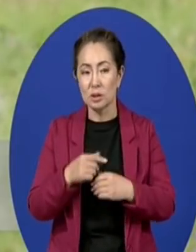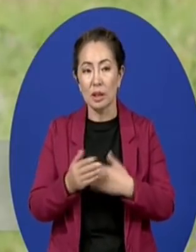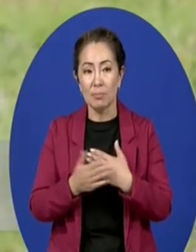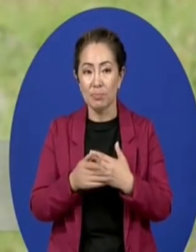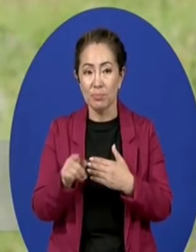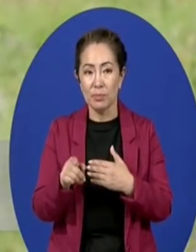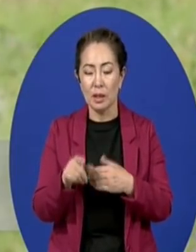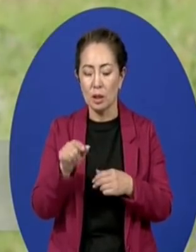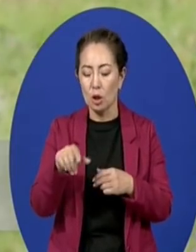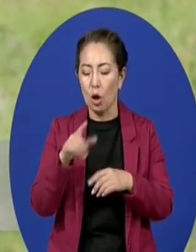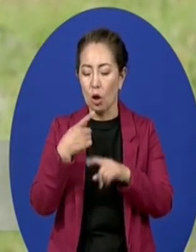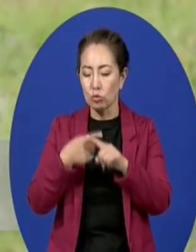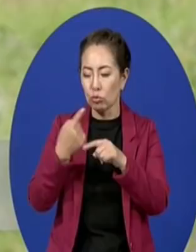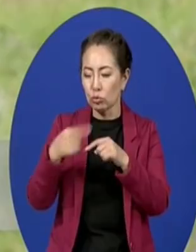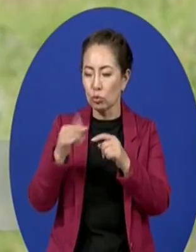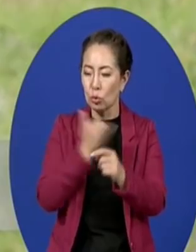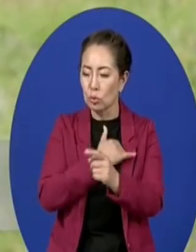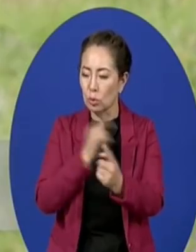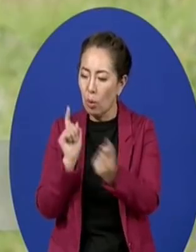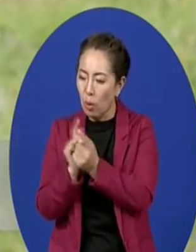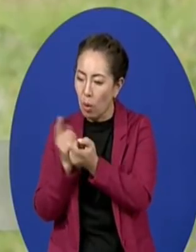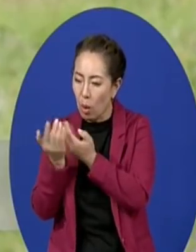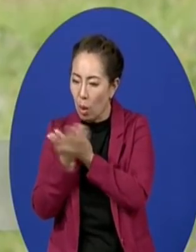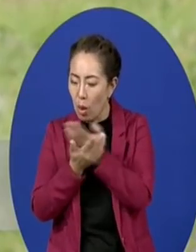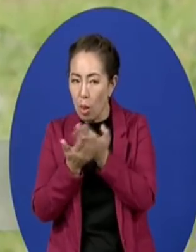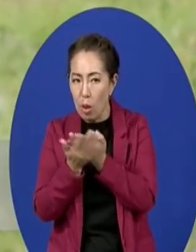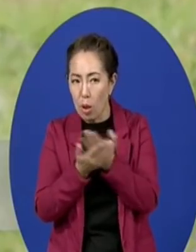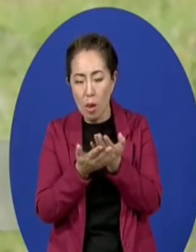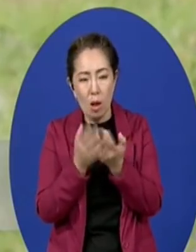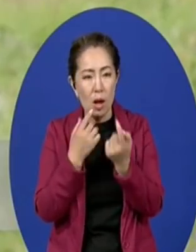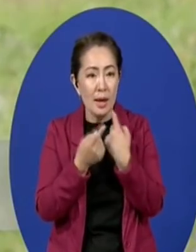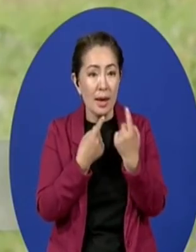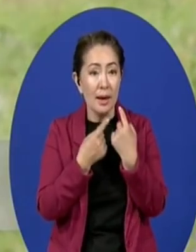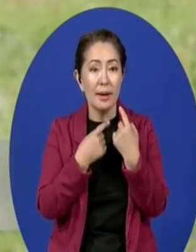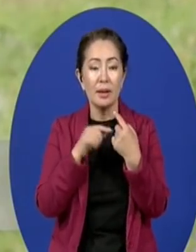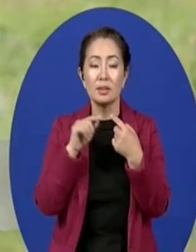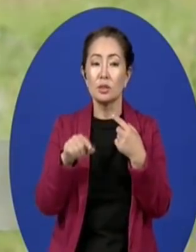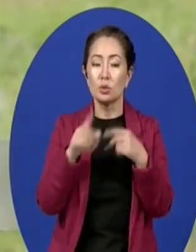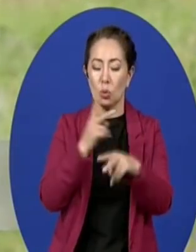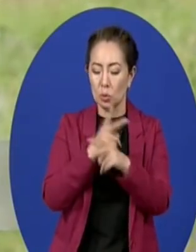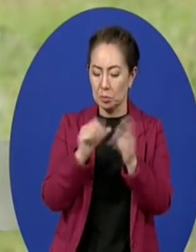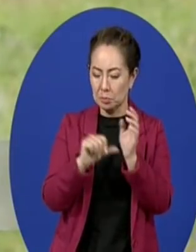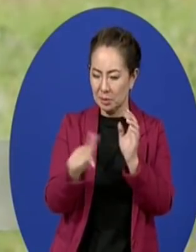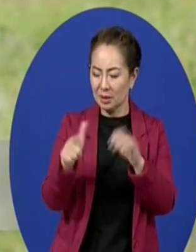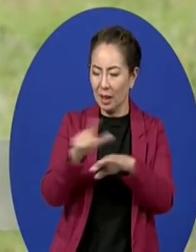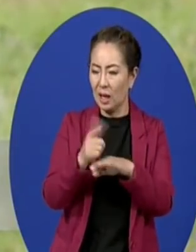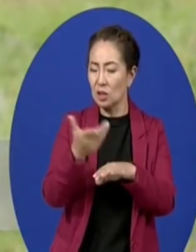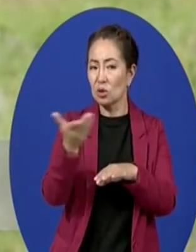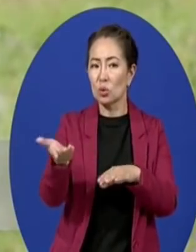Тийм учраас одоо орон нутгийн удирдлагуудтай уулзаж одоо энэ хууль бус газар